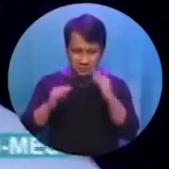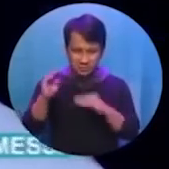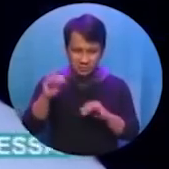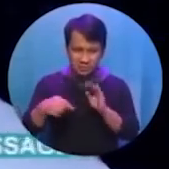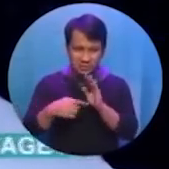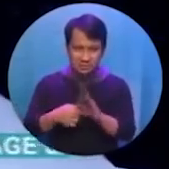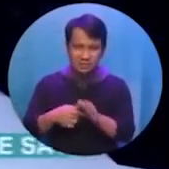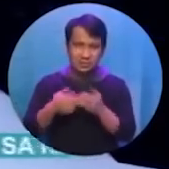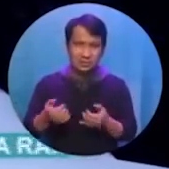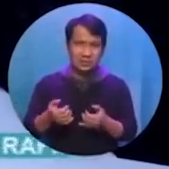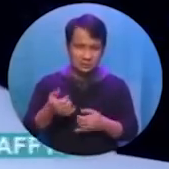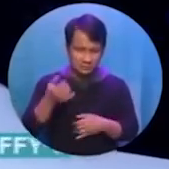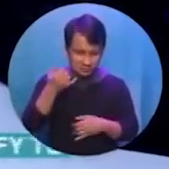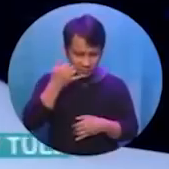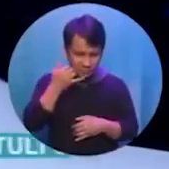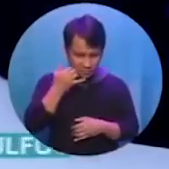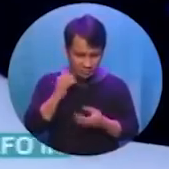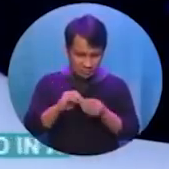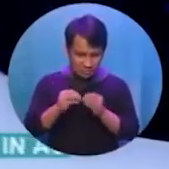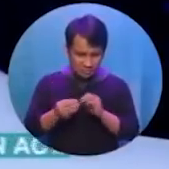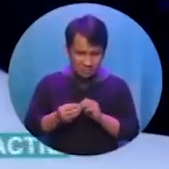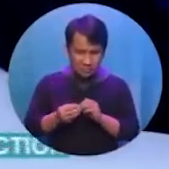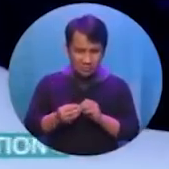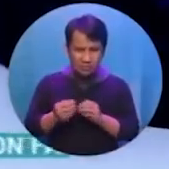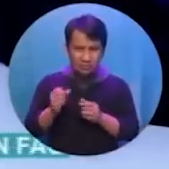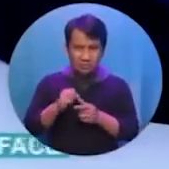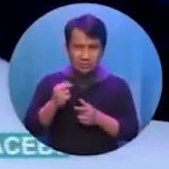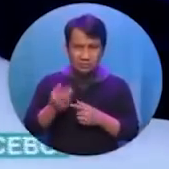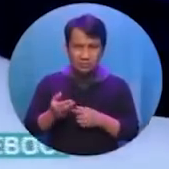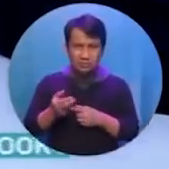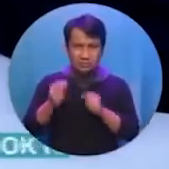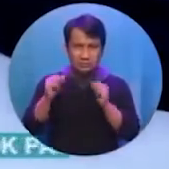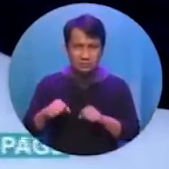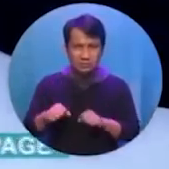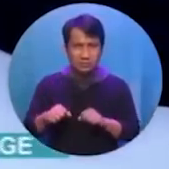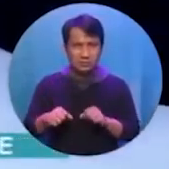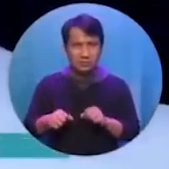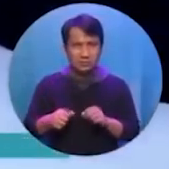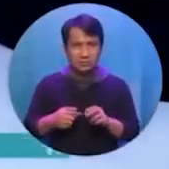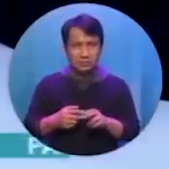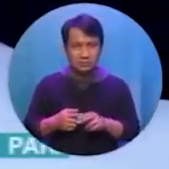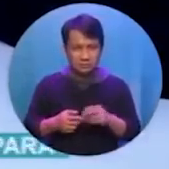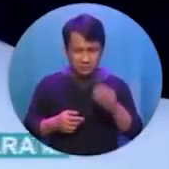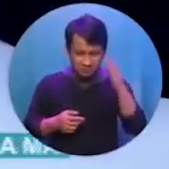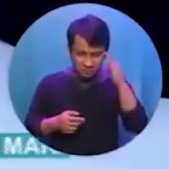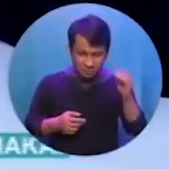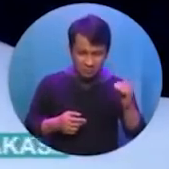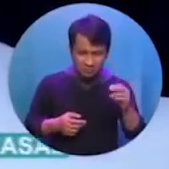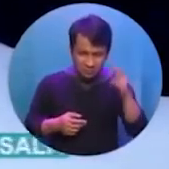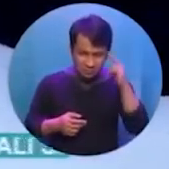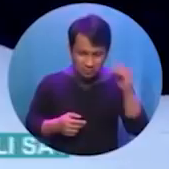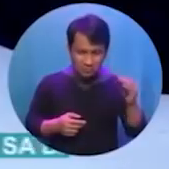ating telepono? Ha? Imposible naman, 2 in a row. Hello, Rose!